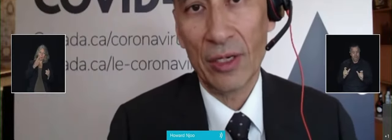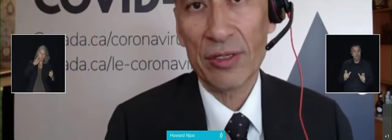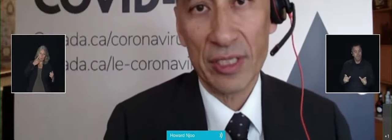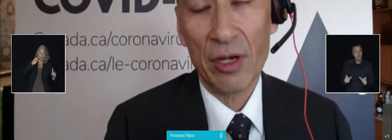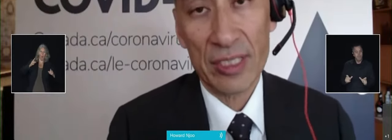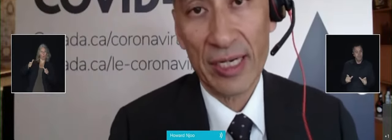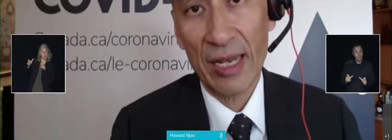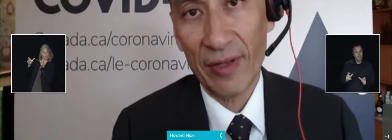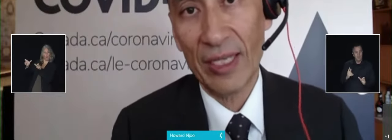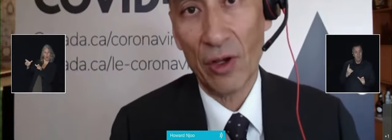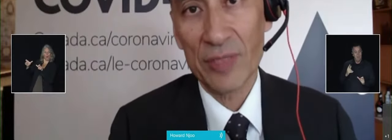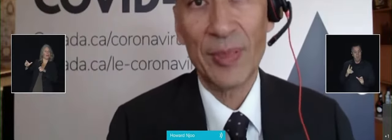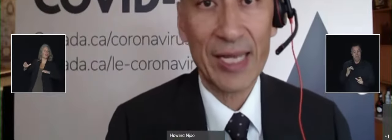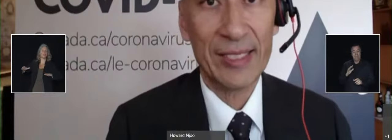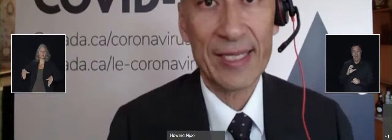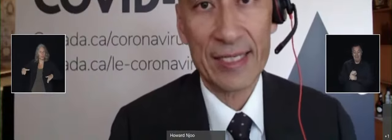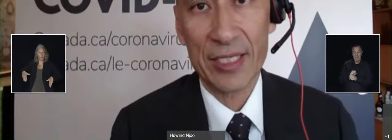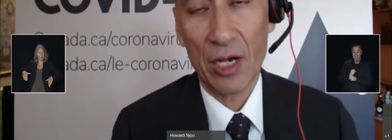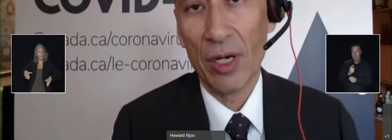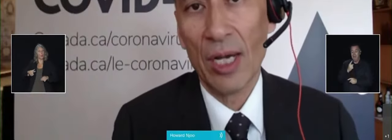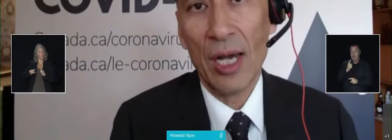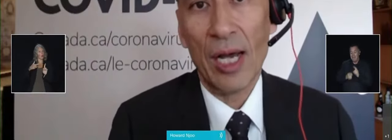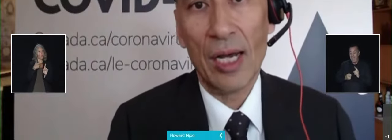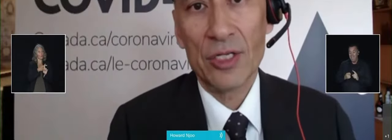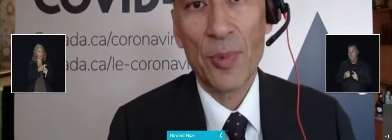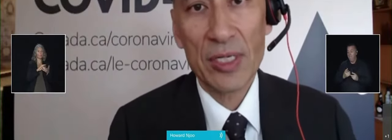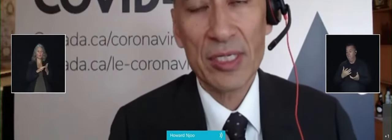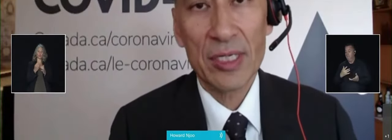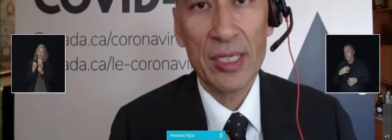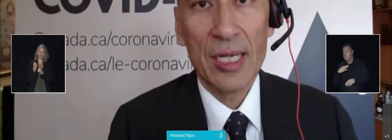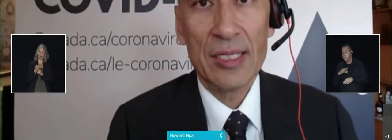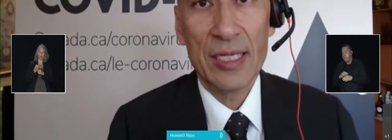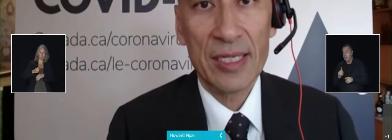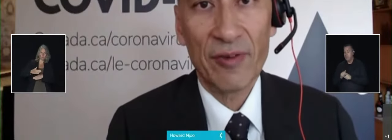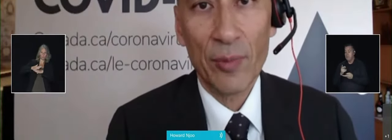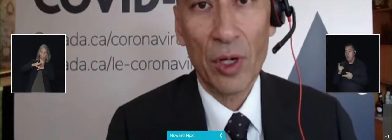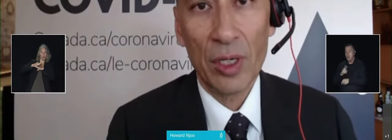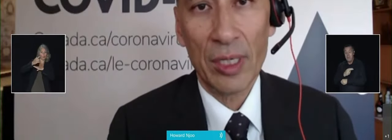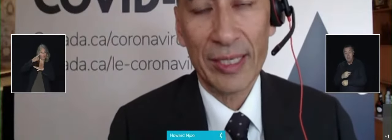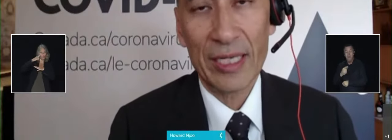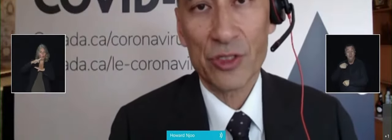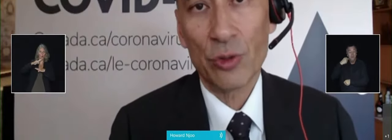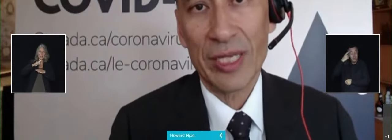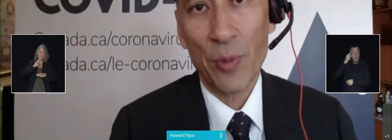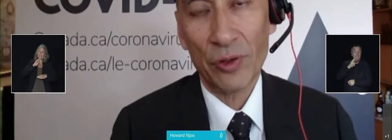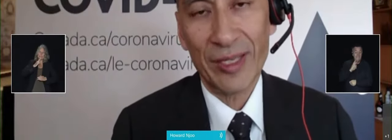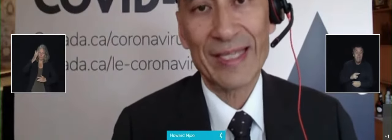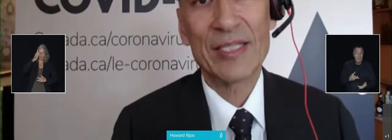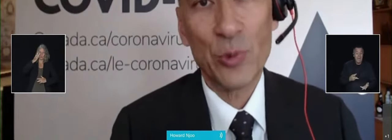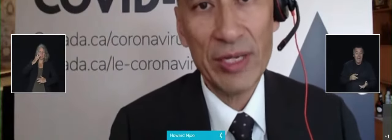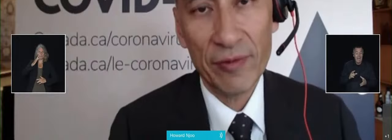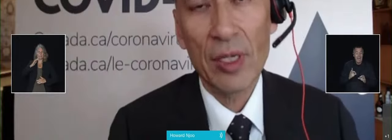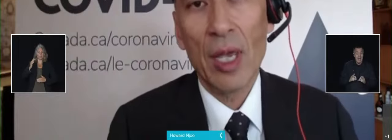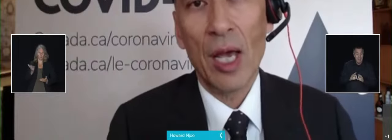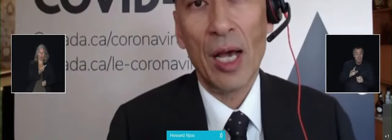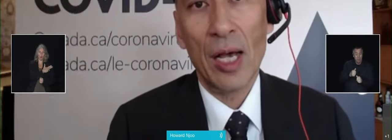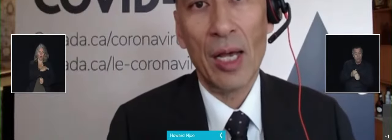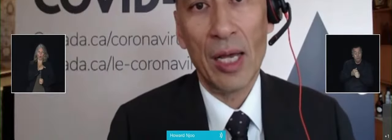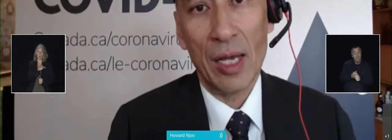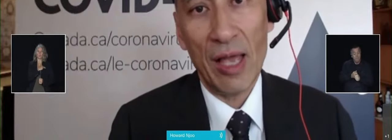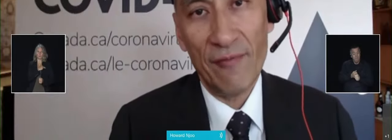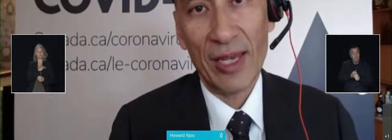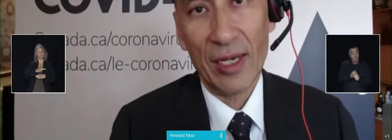conséquences graves et les hospitalisations. Je pense que c'est vraiment quelque chose d'important à suivre